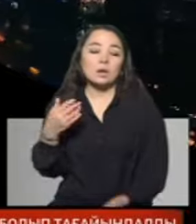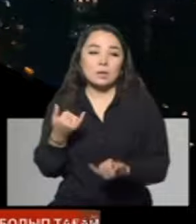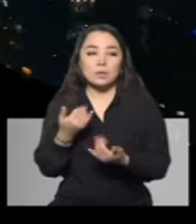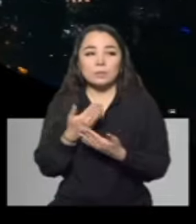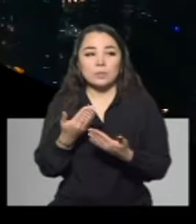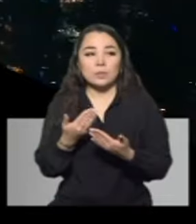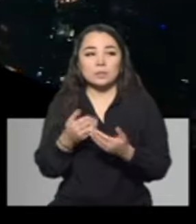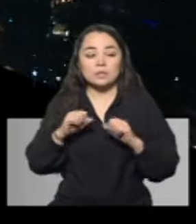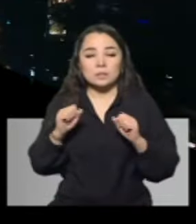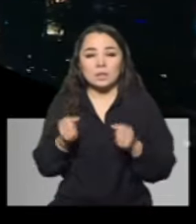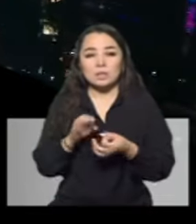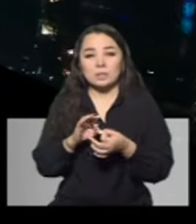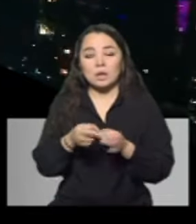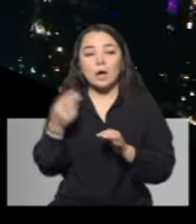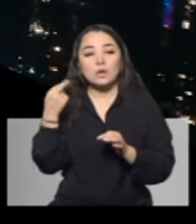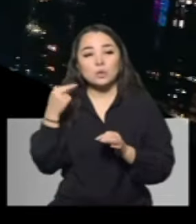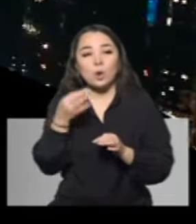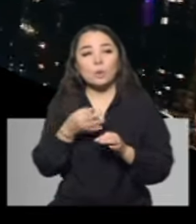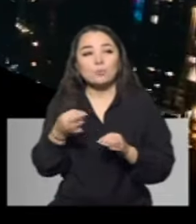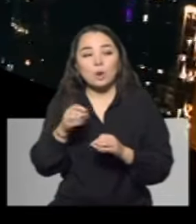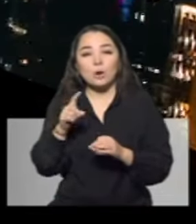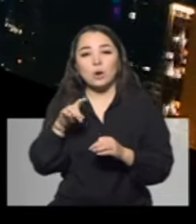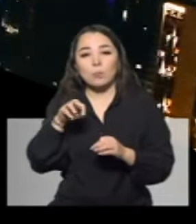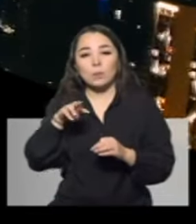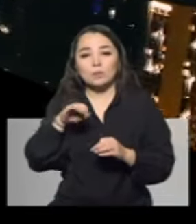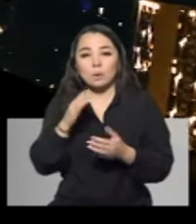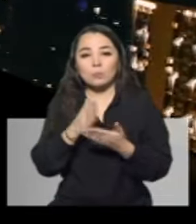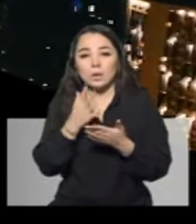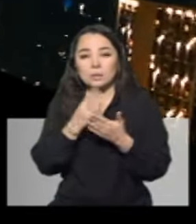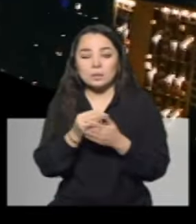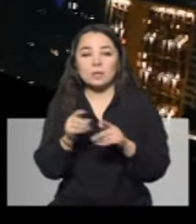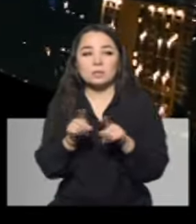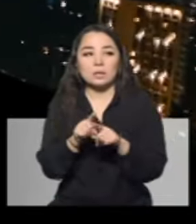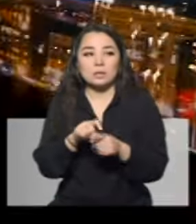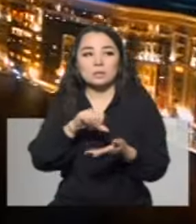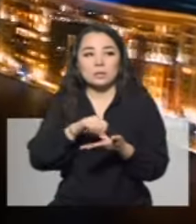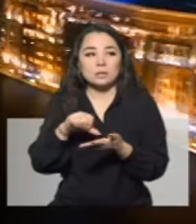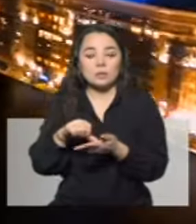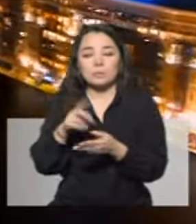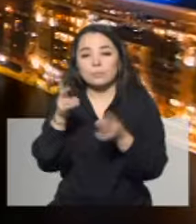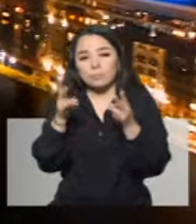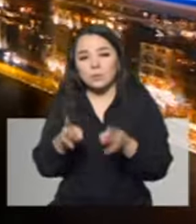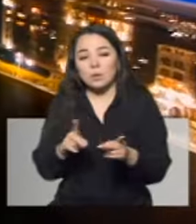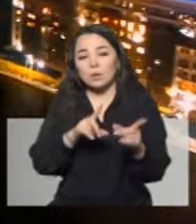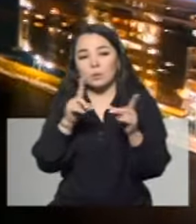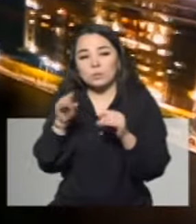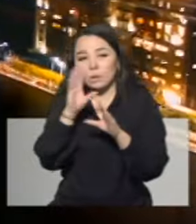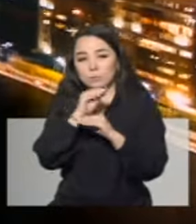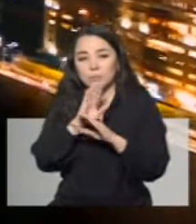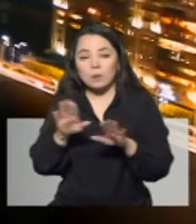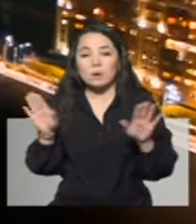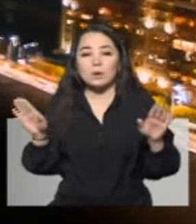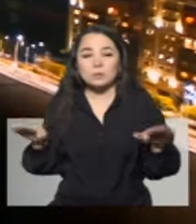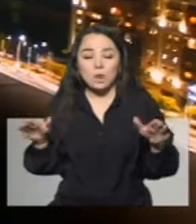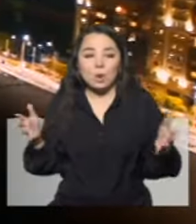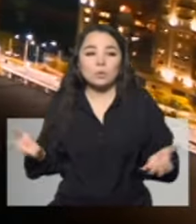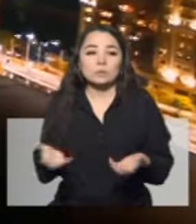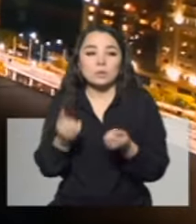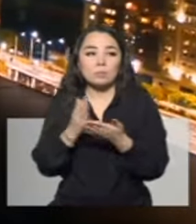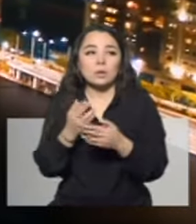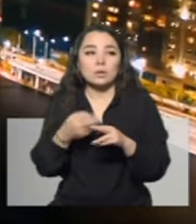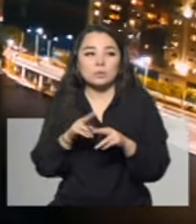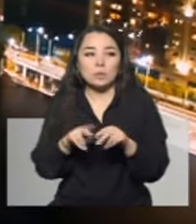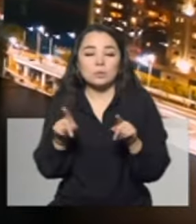соңында қысқа ақпарат. Ақтөбе облысының Хромтау ауданында қанатынан жараланып ұша алмай қалып қойған аққу құтқарылды.